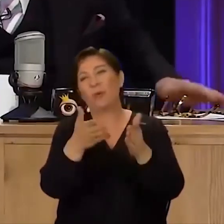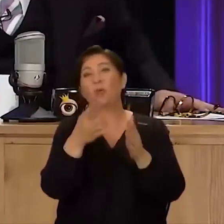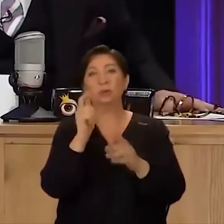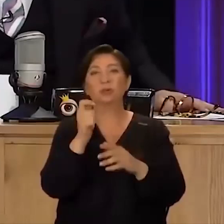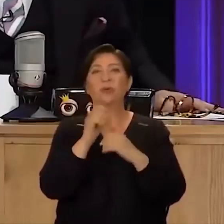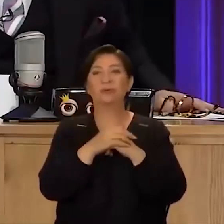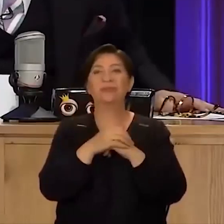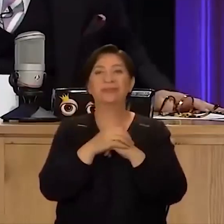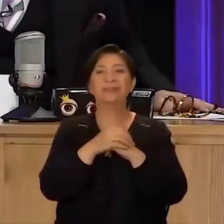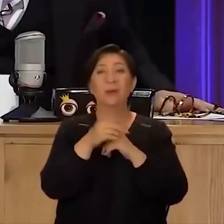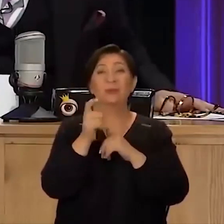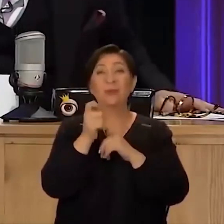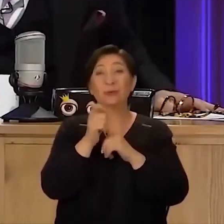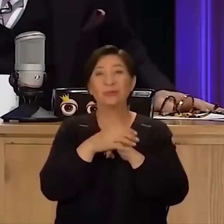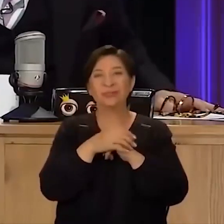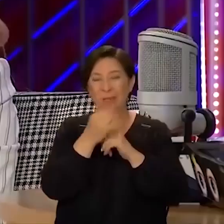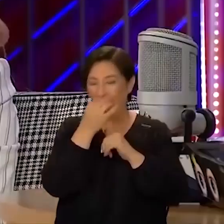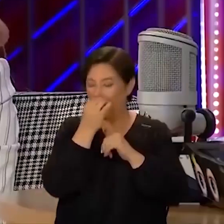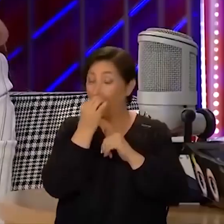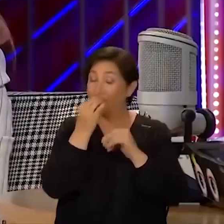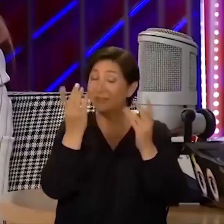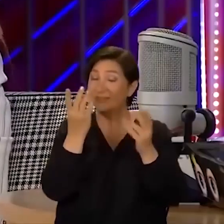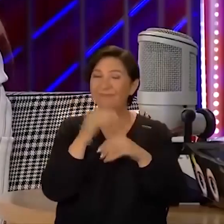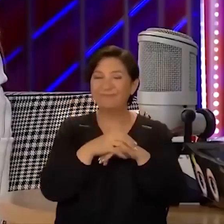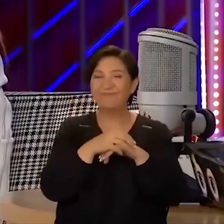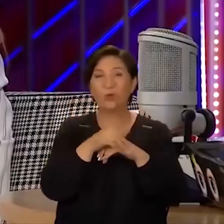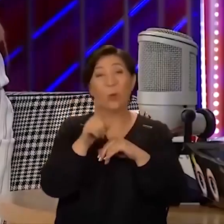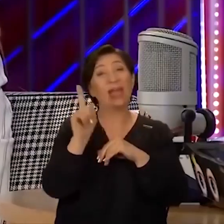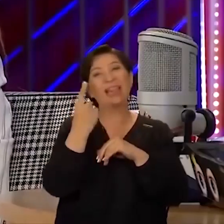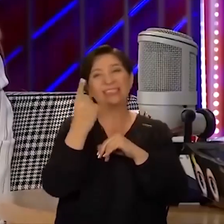getiriyor zordu Evet